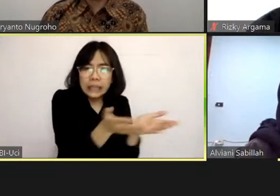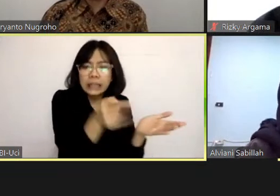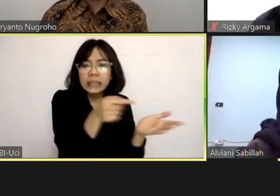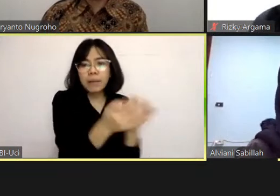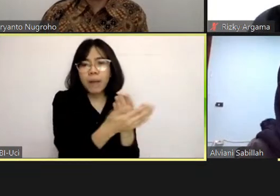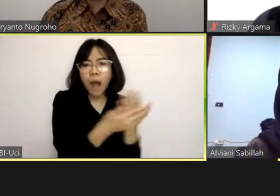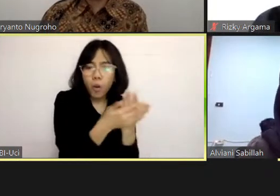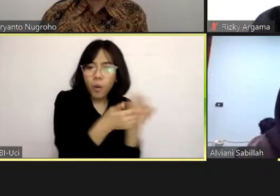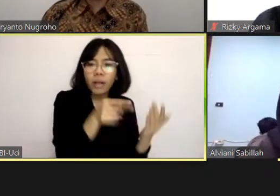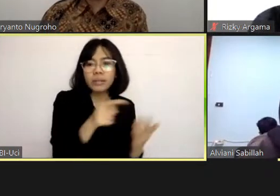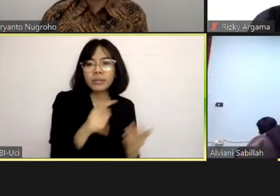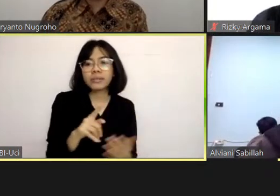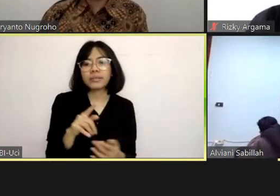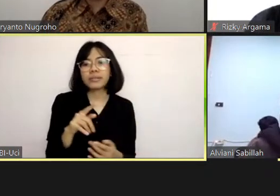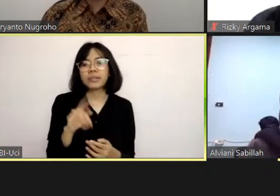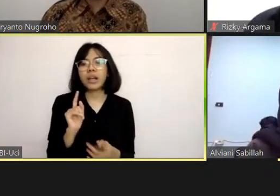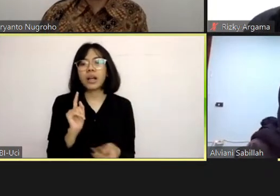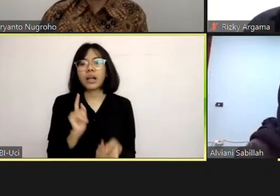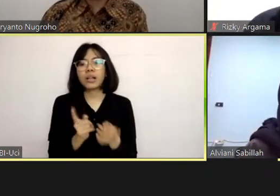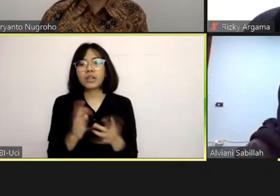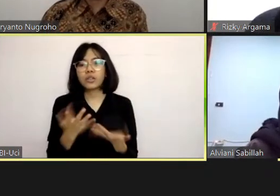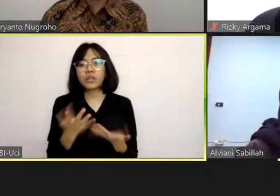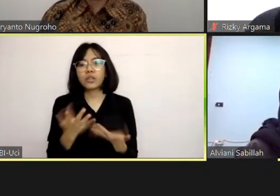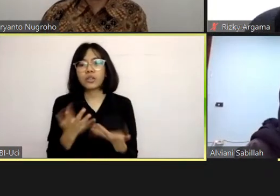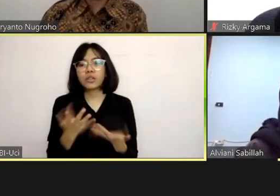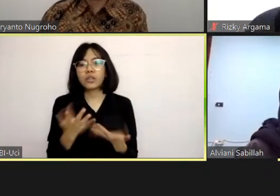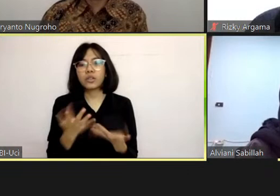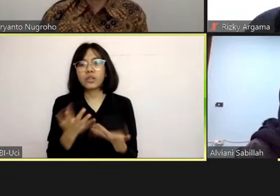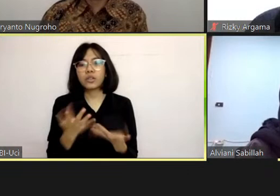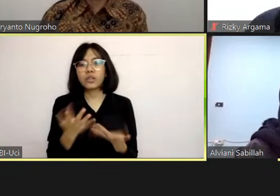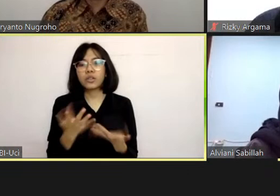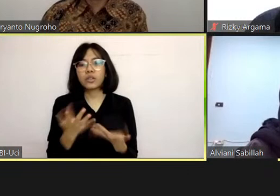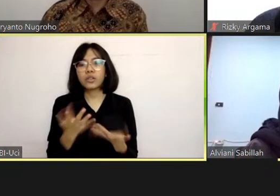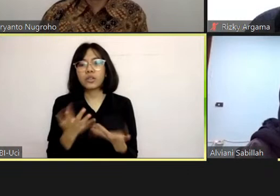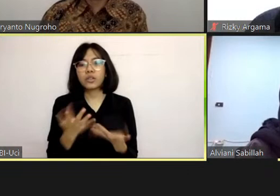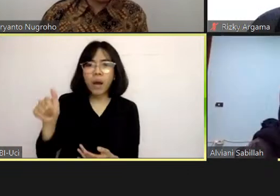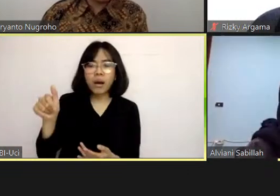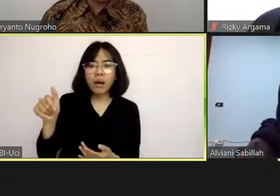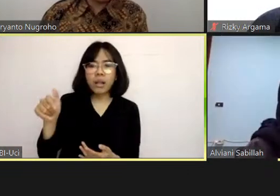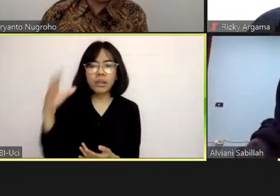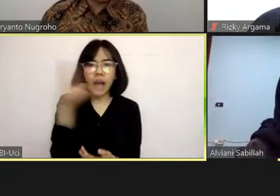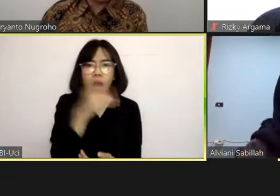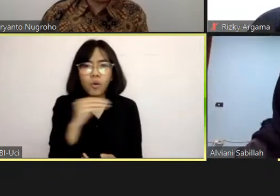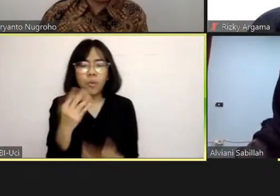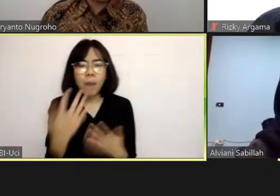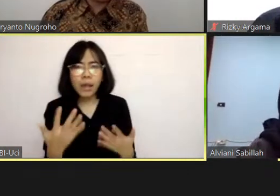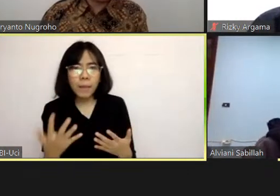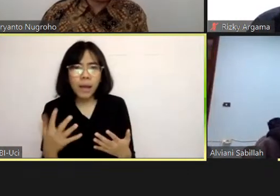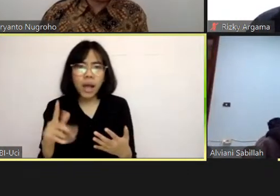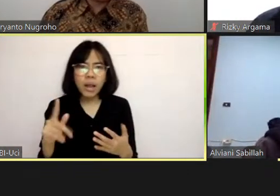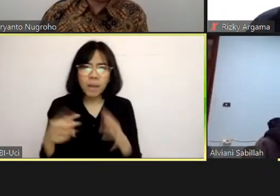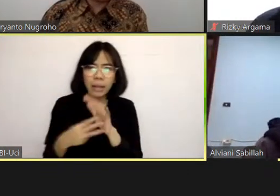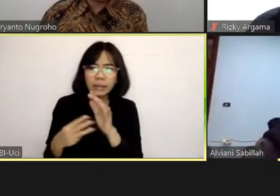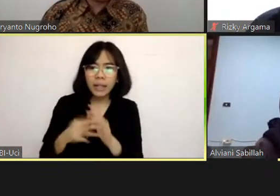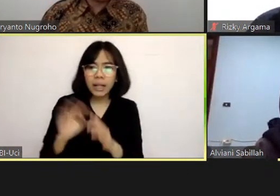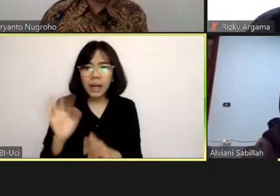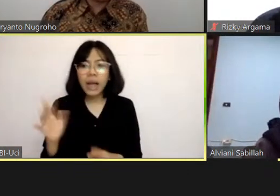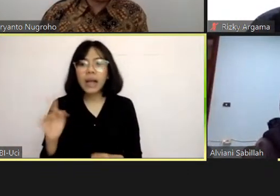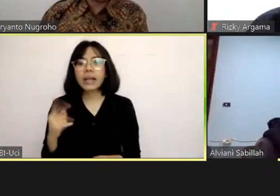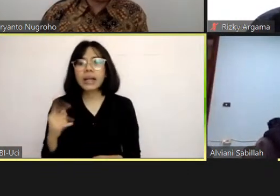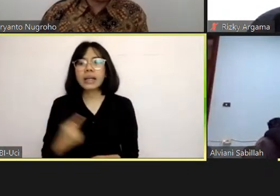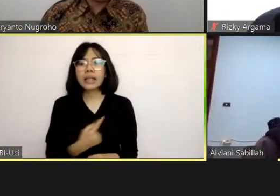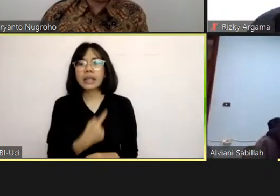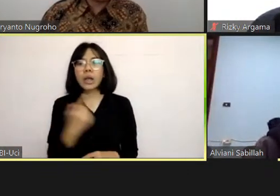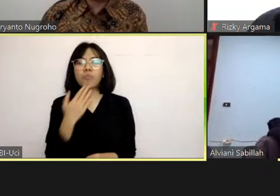paling Pak Syuaib, kalau untuk cara mendeteksinya biasanya terlihat ada cara-cara sendiri di